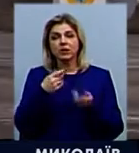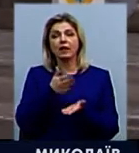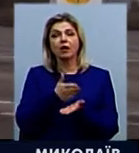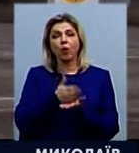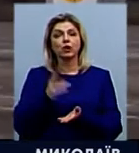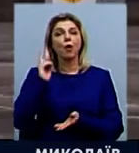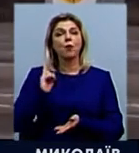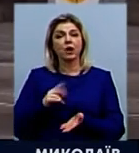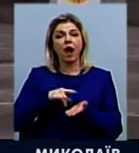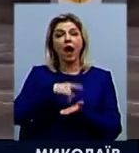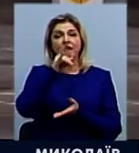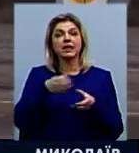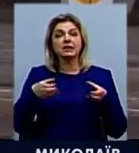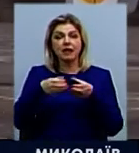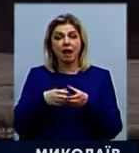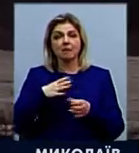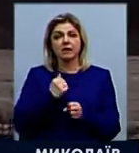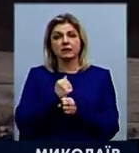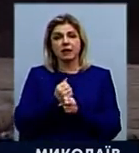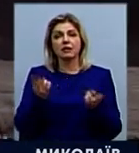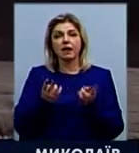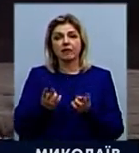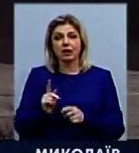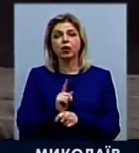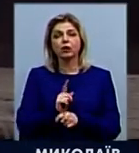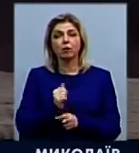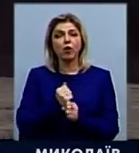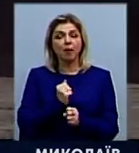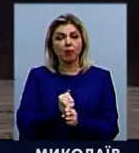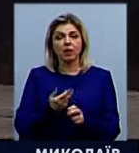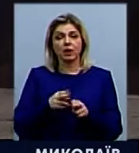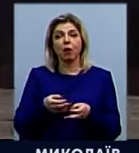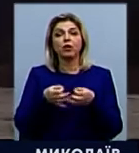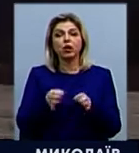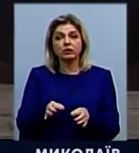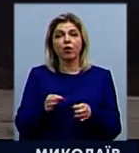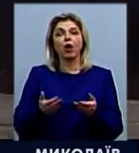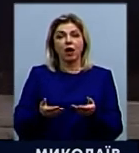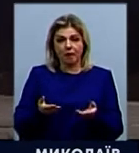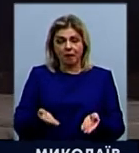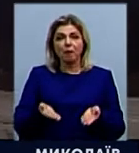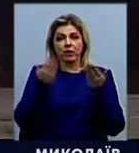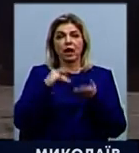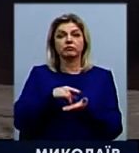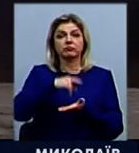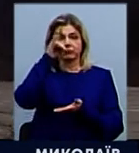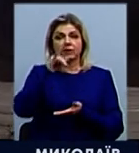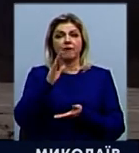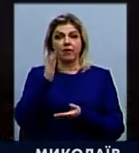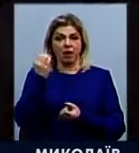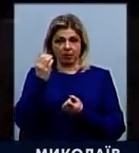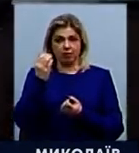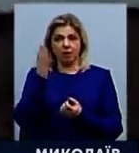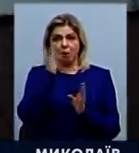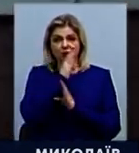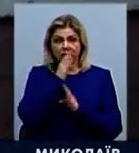дислокації морського авіаз'єднання були проведені необхідні регламентні роботи, які дозволили підняти нову гвинтокрилу машину у повітря